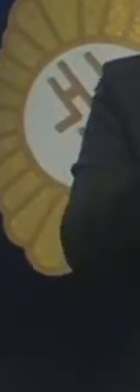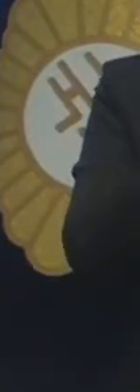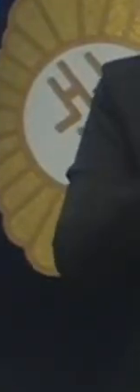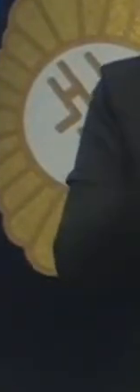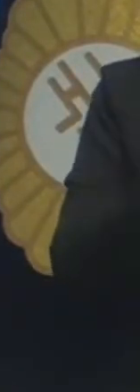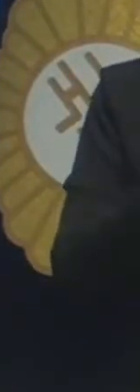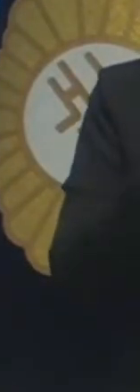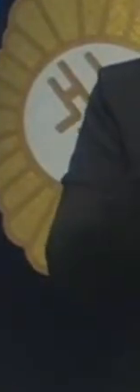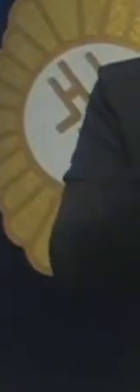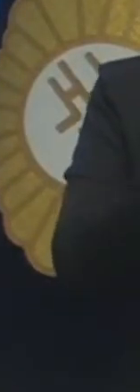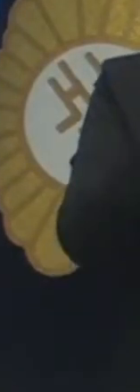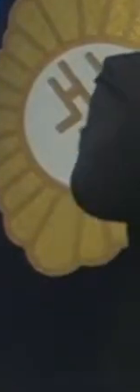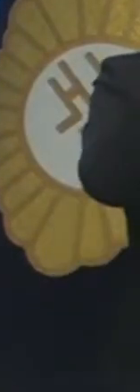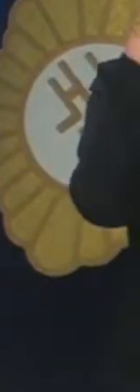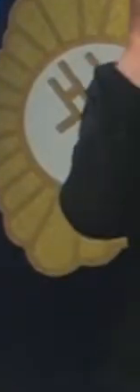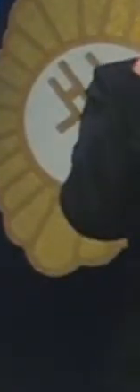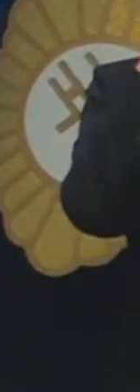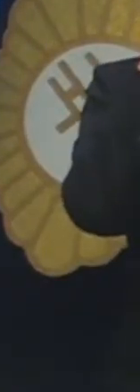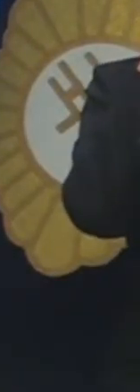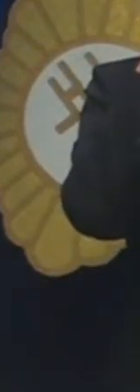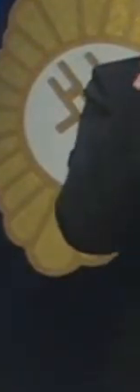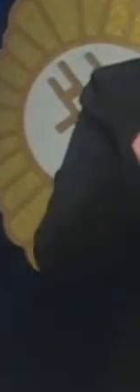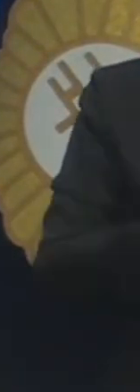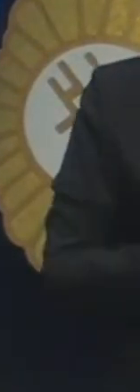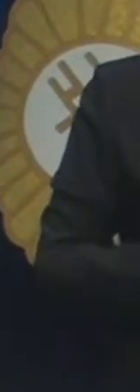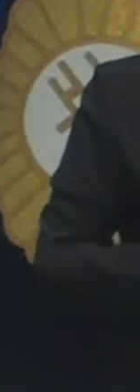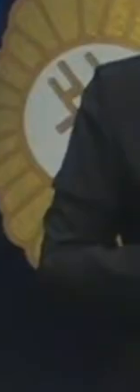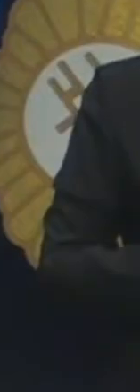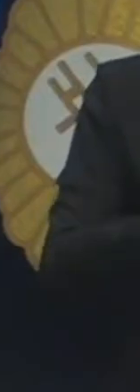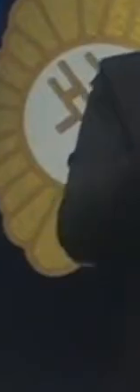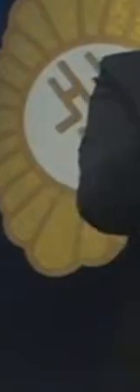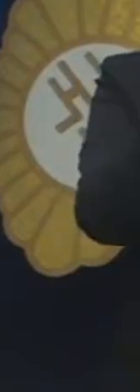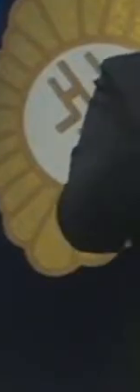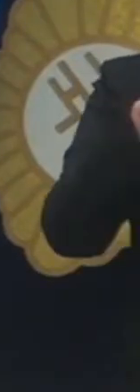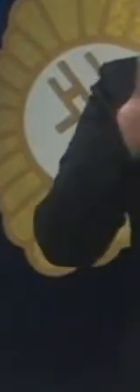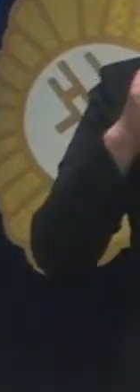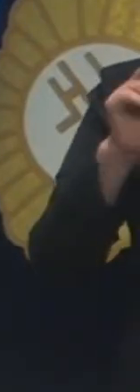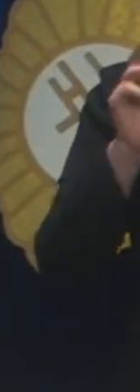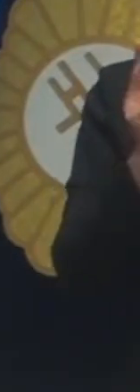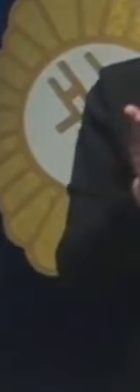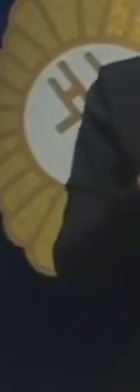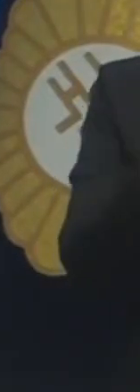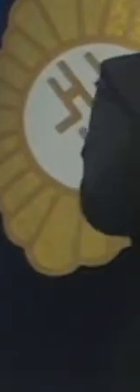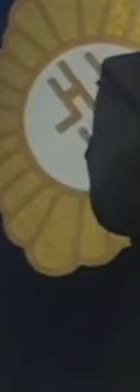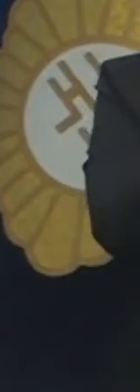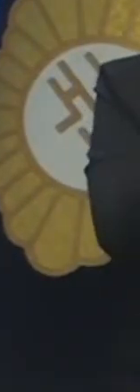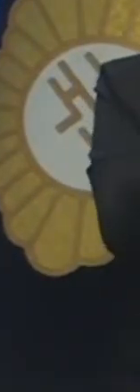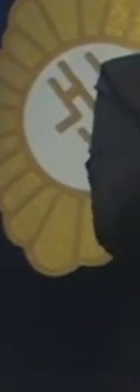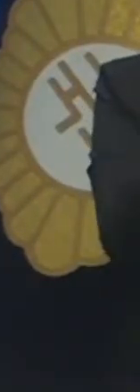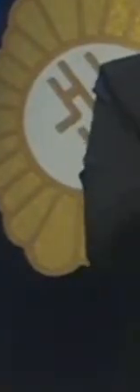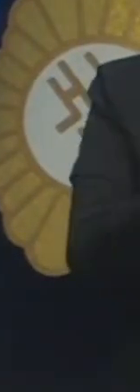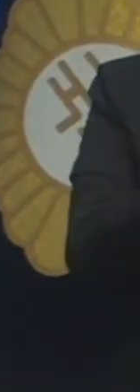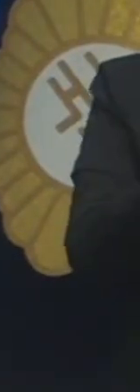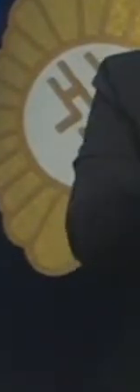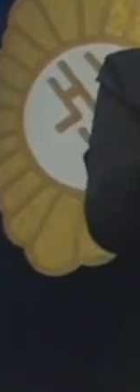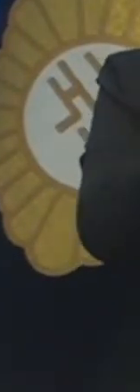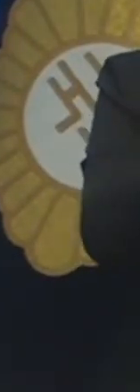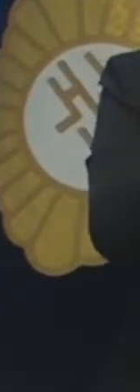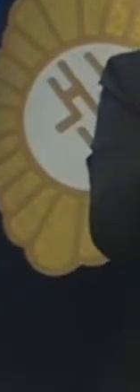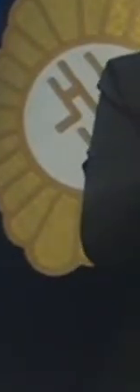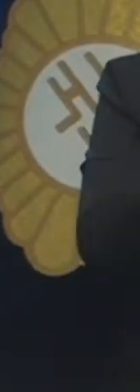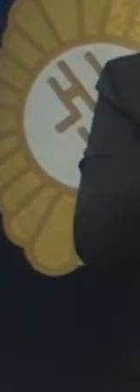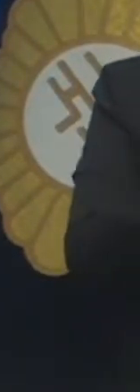편히 발 뻗고 잠을 자는 날이 없습니다. MBK와 홈플러스는 정상화를 위해 노력하고 있다는 말만 할